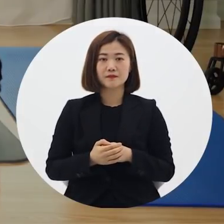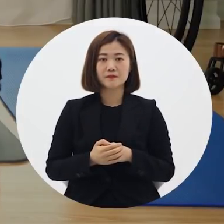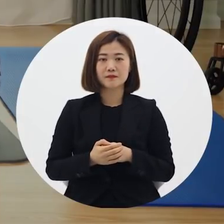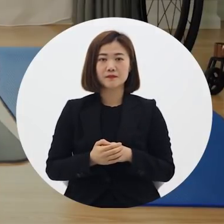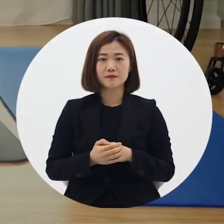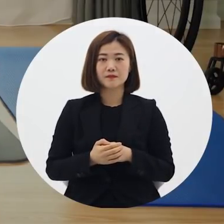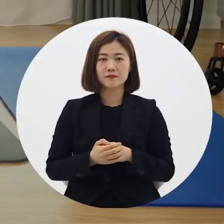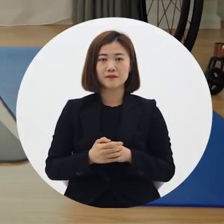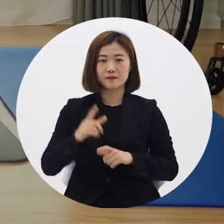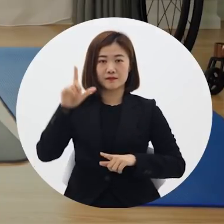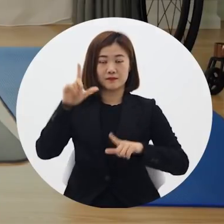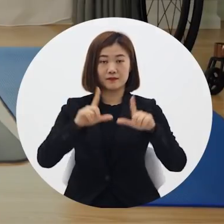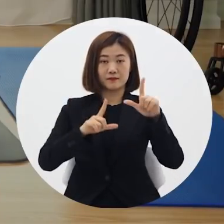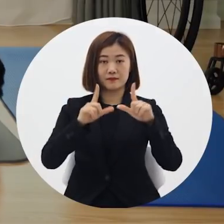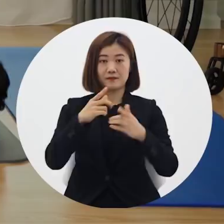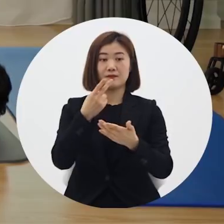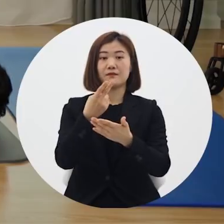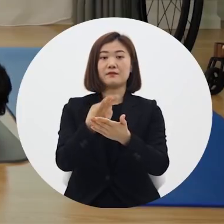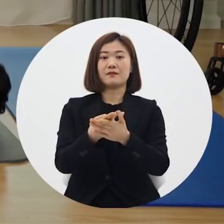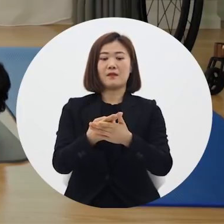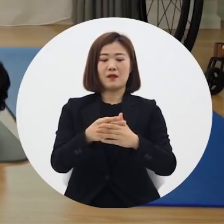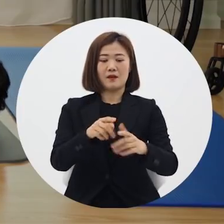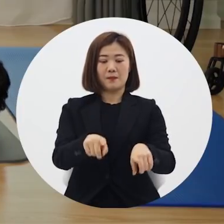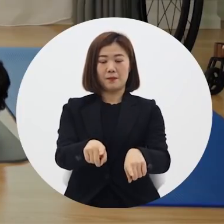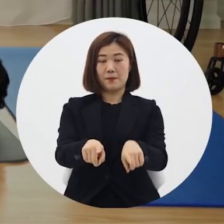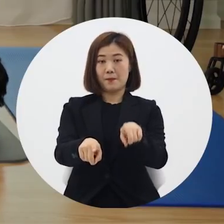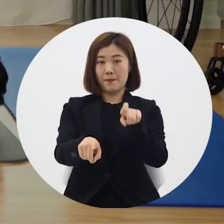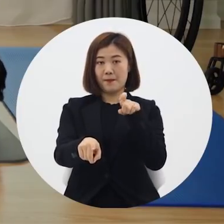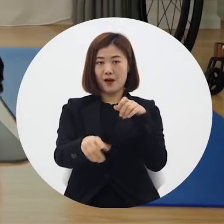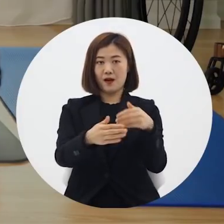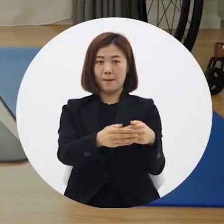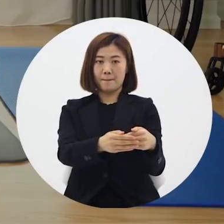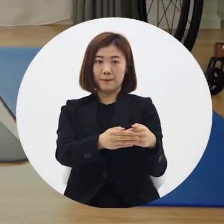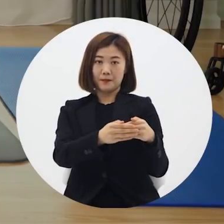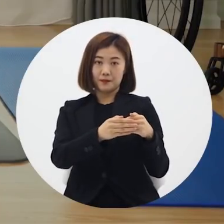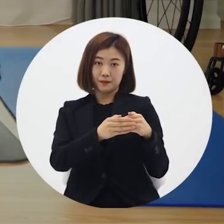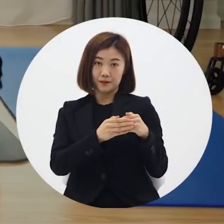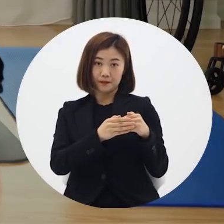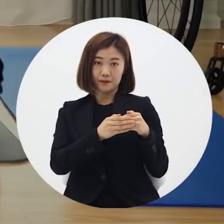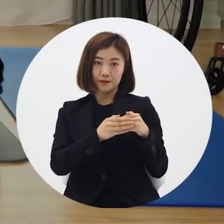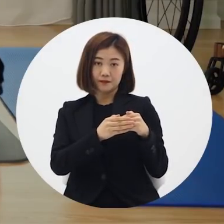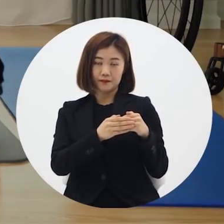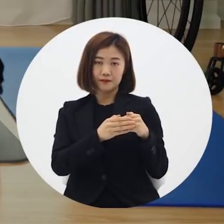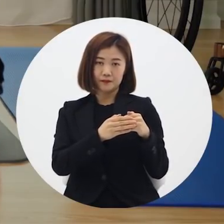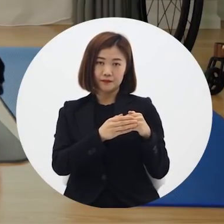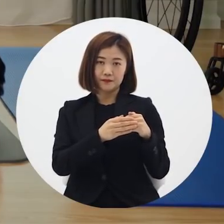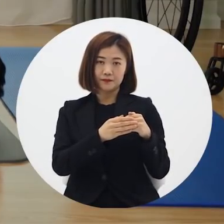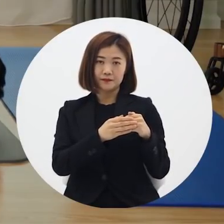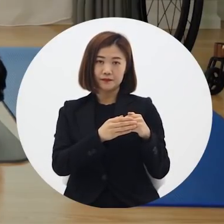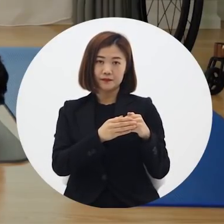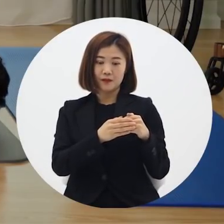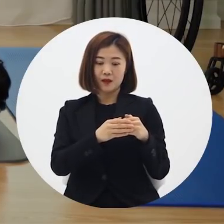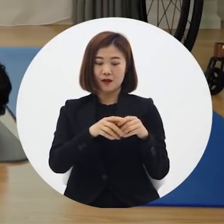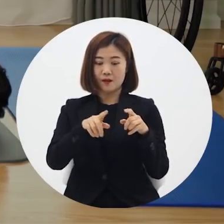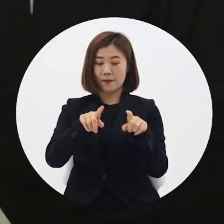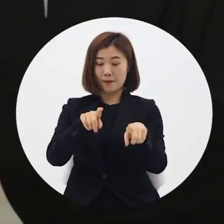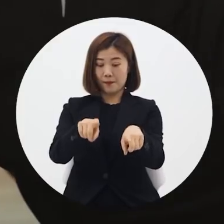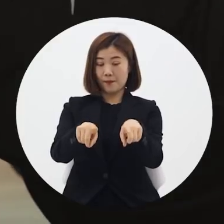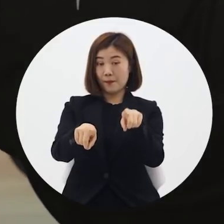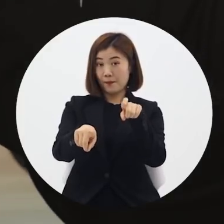다리를 잡아주시고 가슴에 최대한 붙여주십니다. 그리고 반대쪽